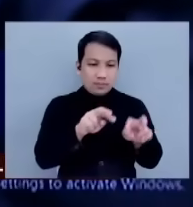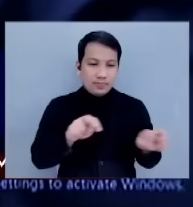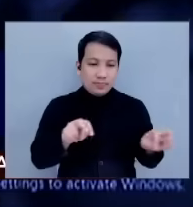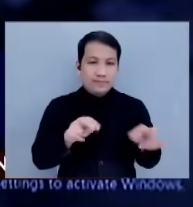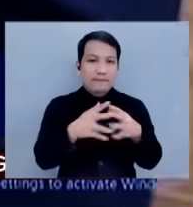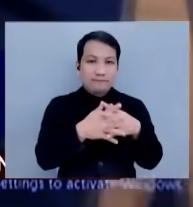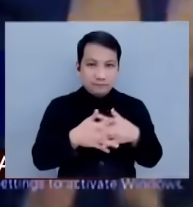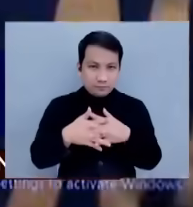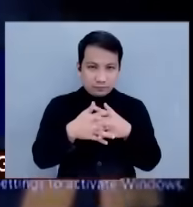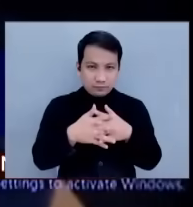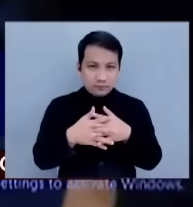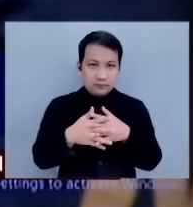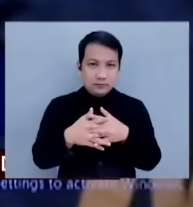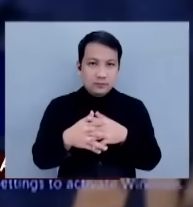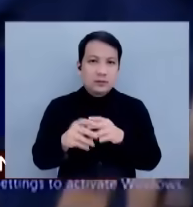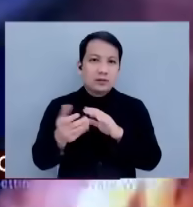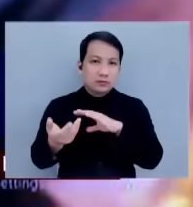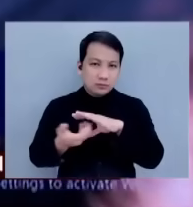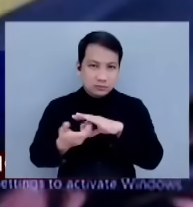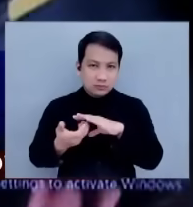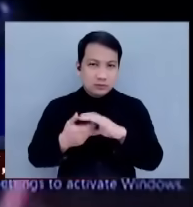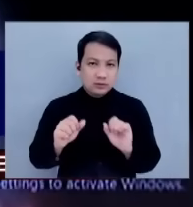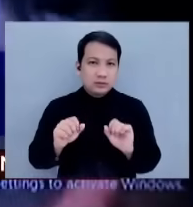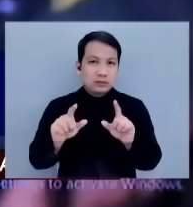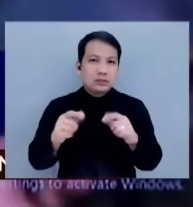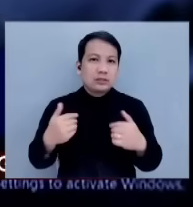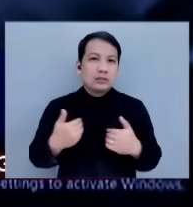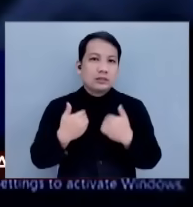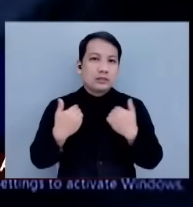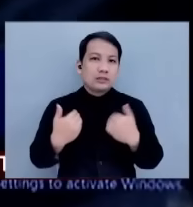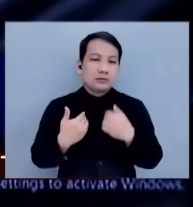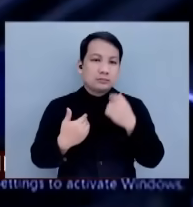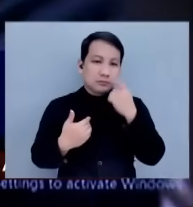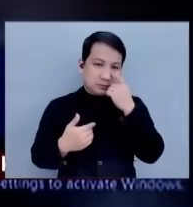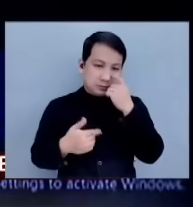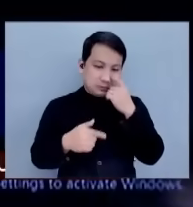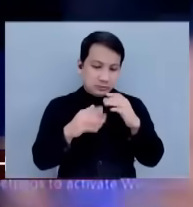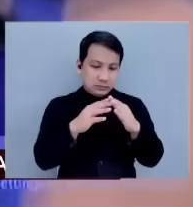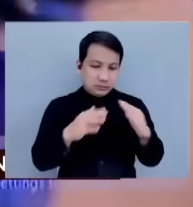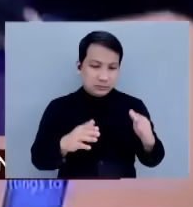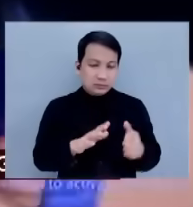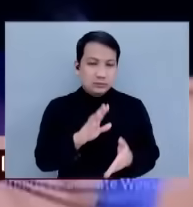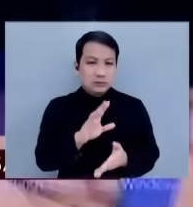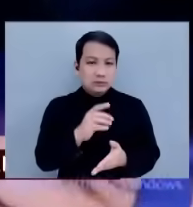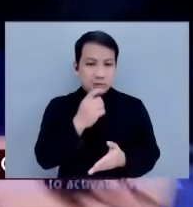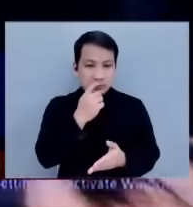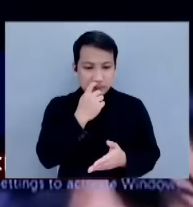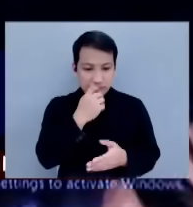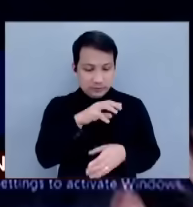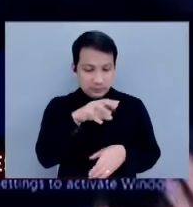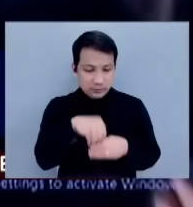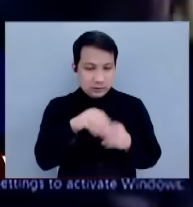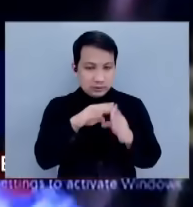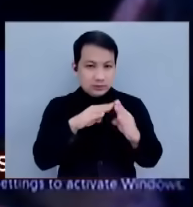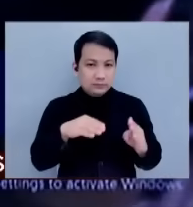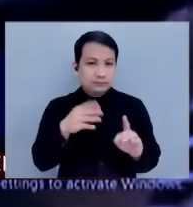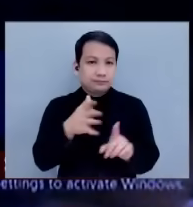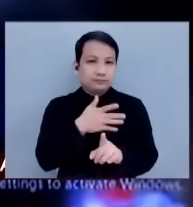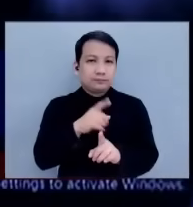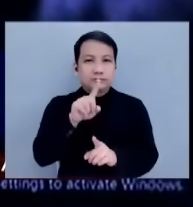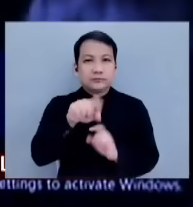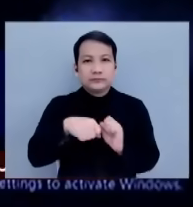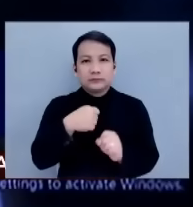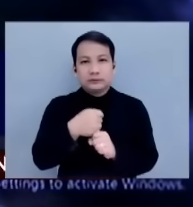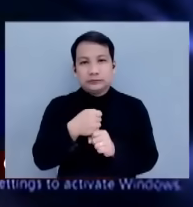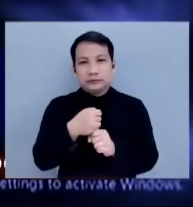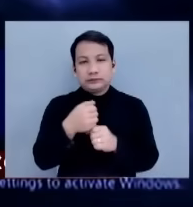ang parokyano ng mga live show ng minor de edad. Sa mismong bahay raw ng bata ginagawa ang kahalayan na isang taon na raw pala ang operasyon